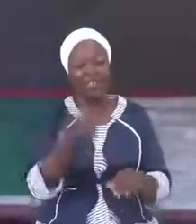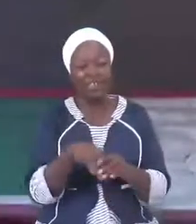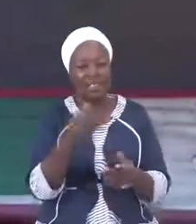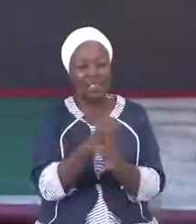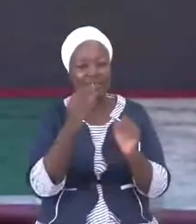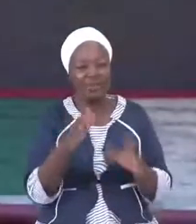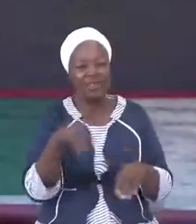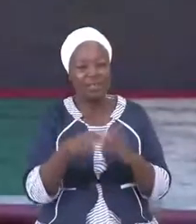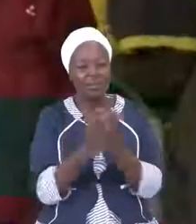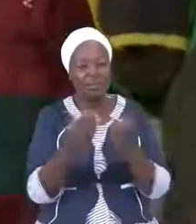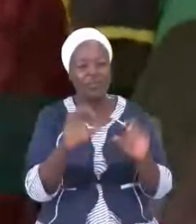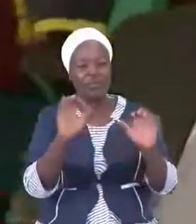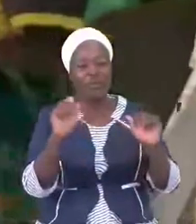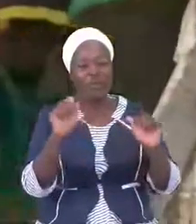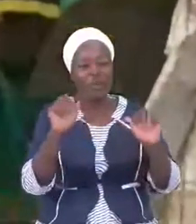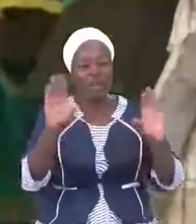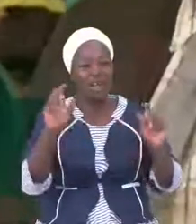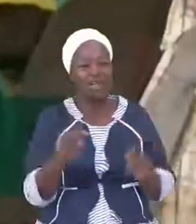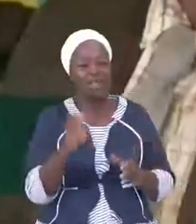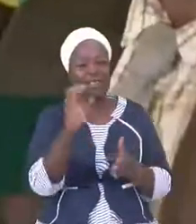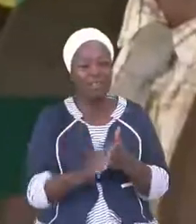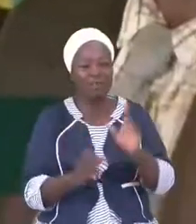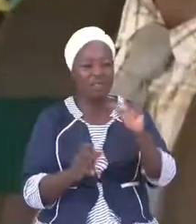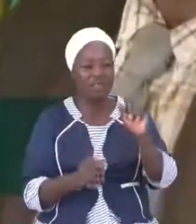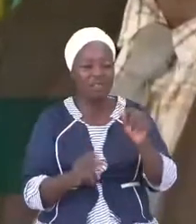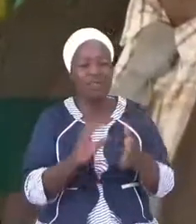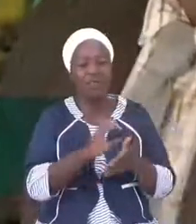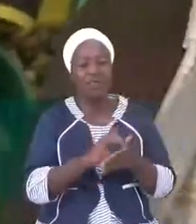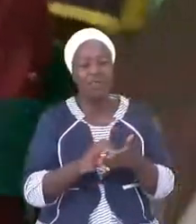Actes chapitre 20, verset 20.